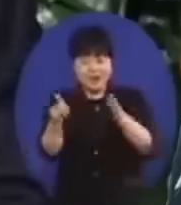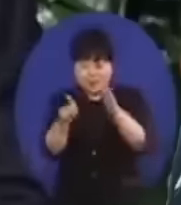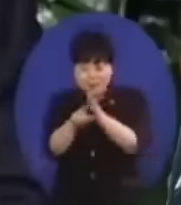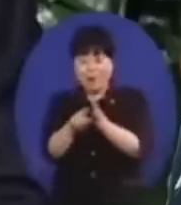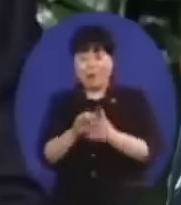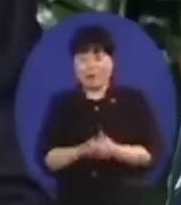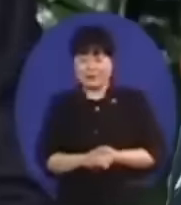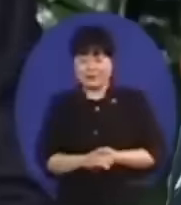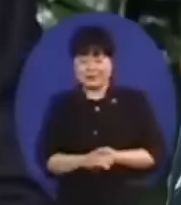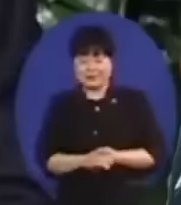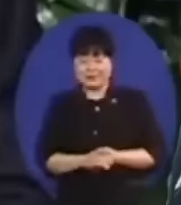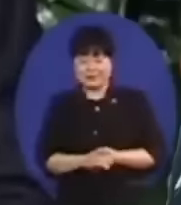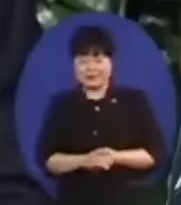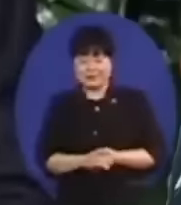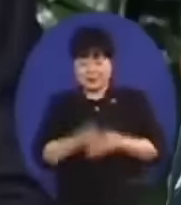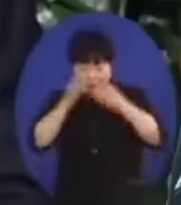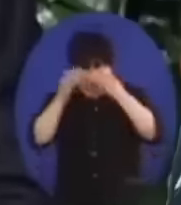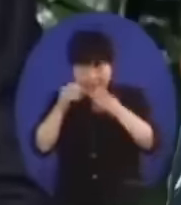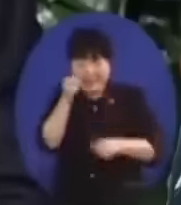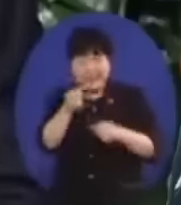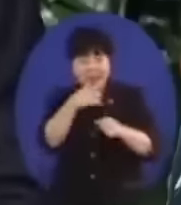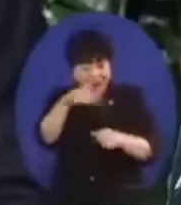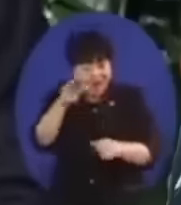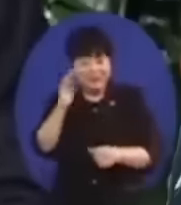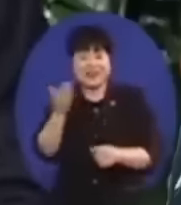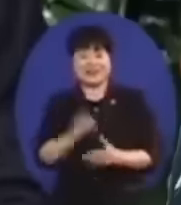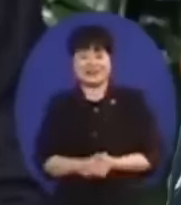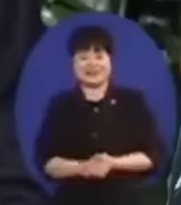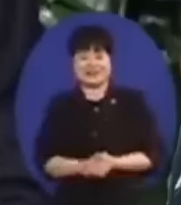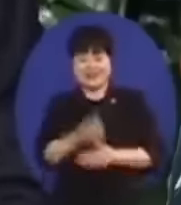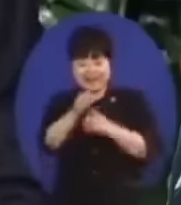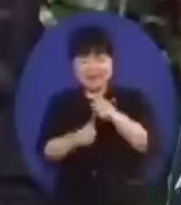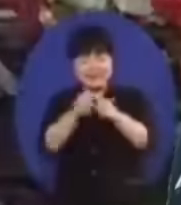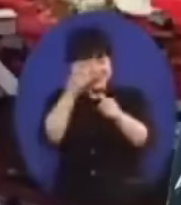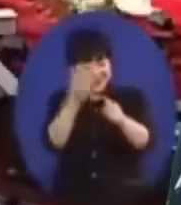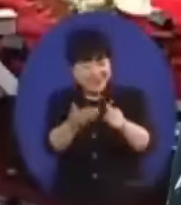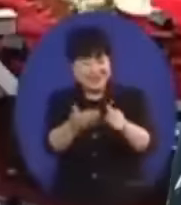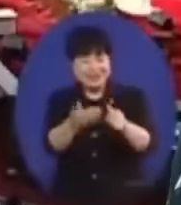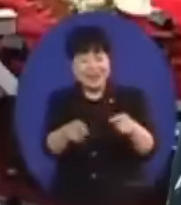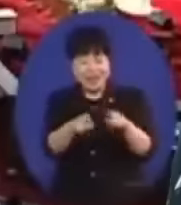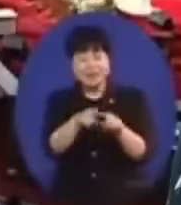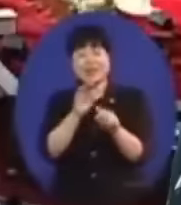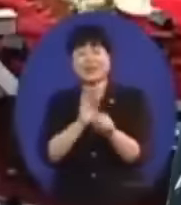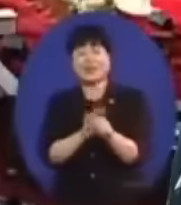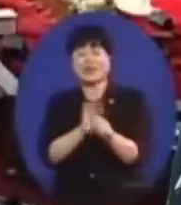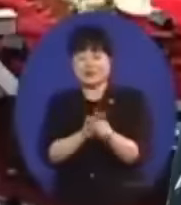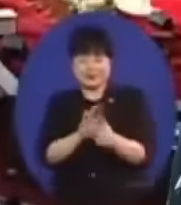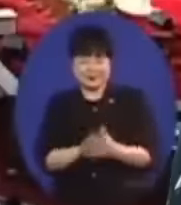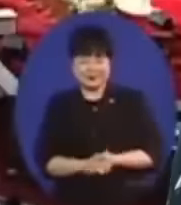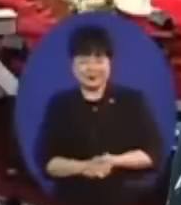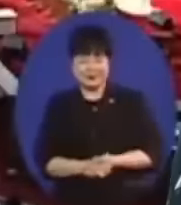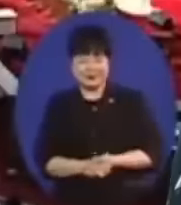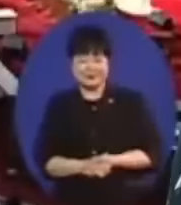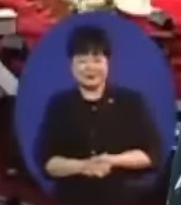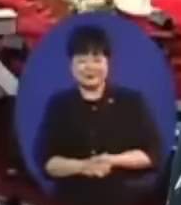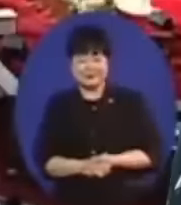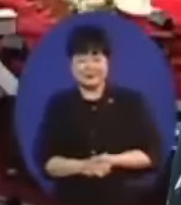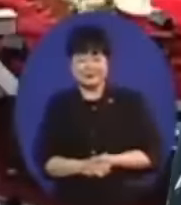그 길로 나아가는 것입니다. 그러면 하나님께서 함께 역사하는 것입니다.